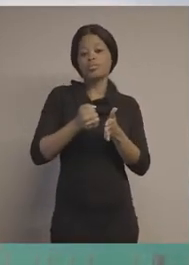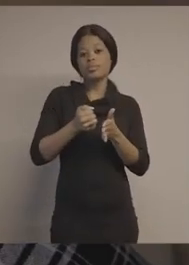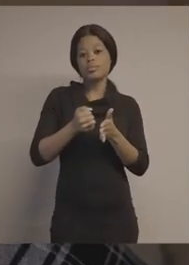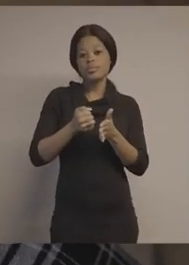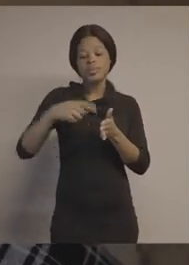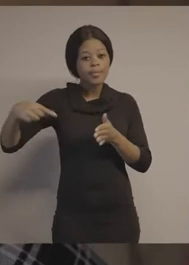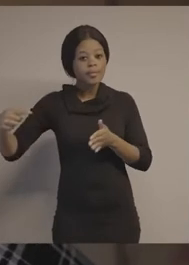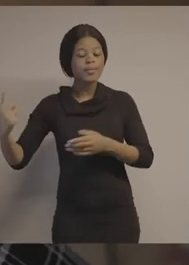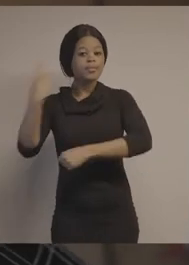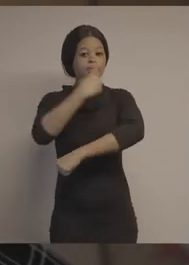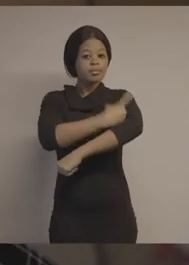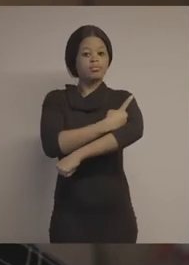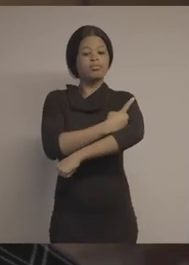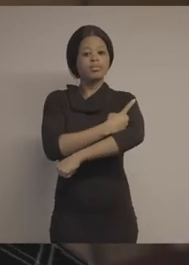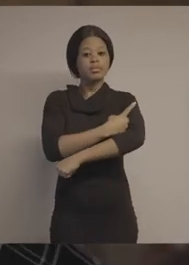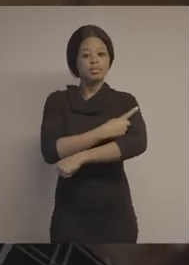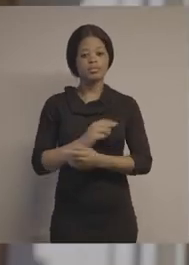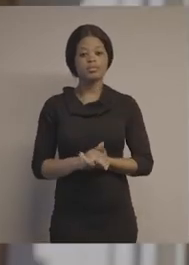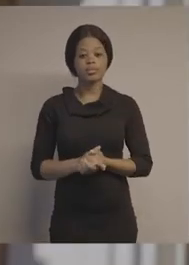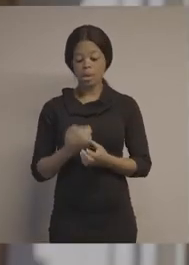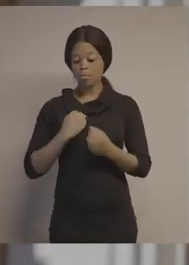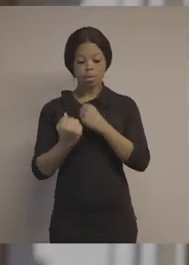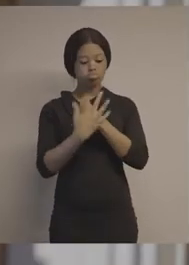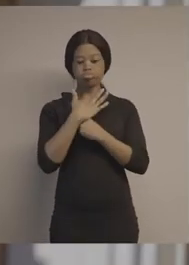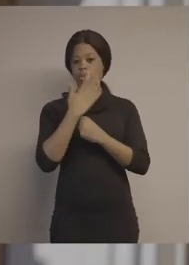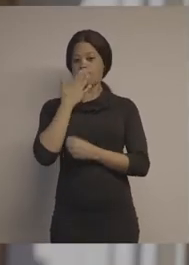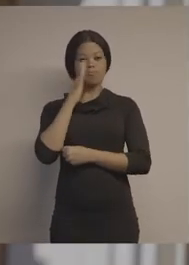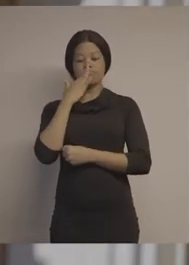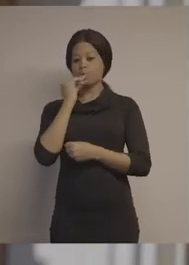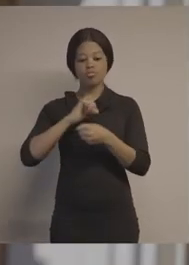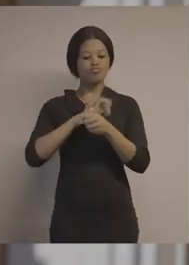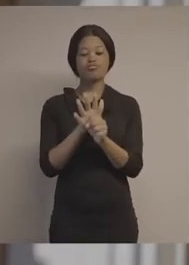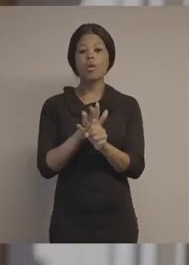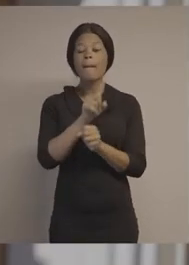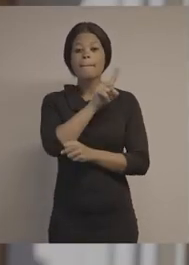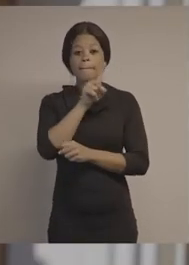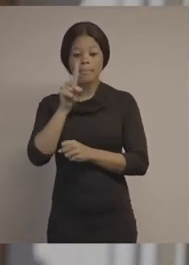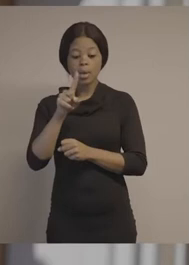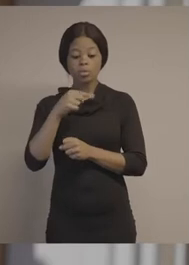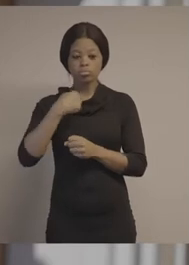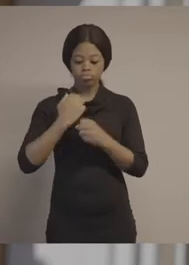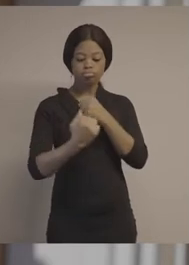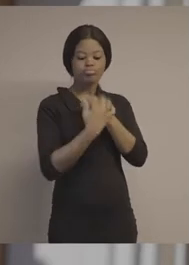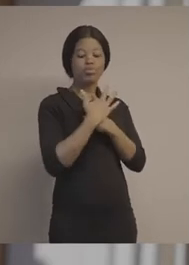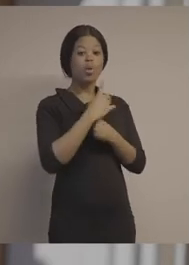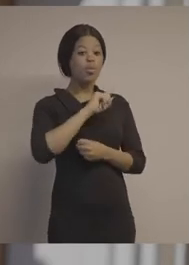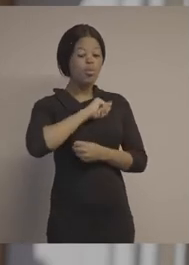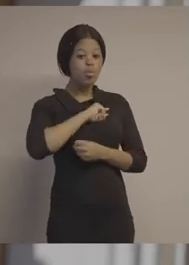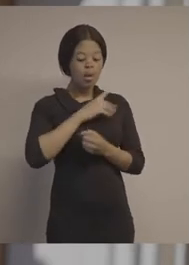opgestaan, gekookt, elke dag. Het gevoel. I wasn't infected with COVID-19, but I was